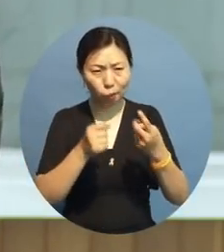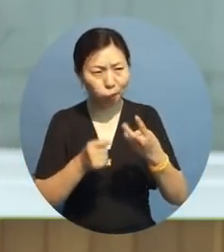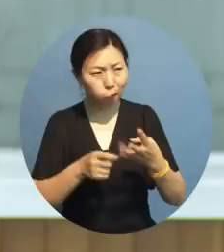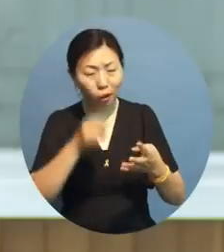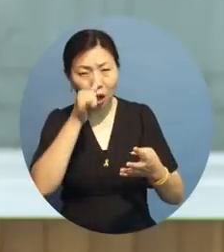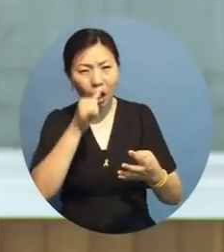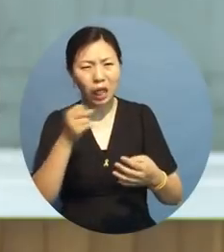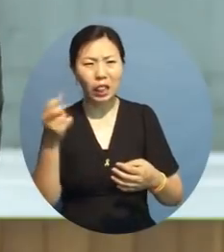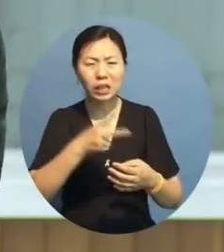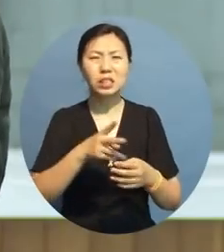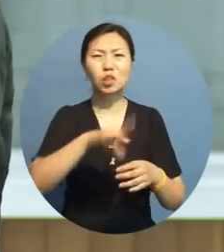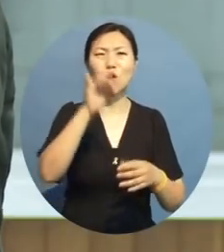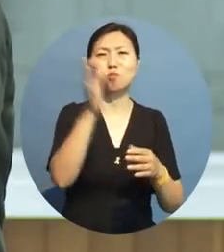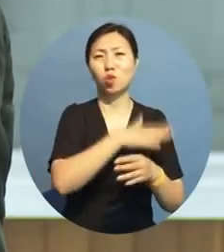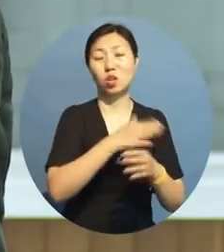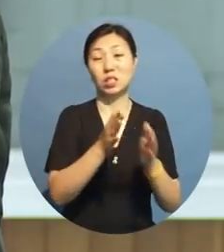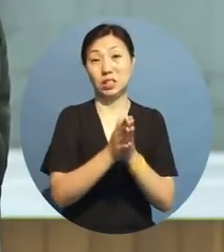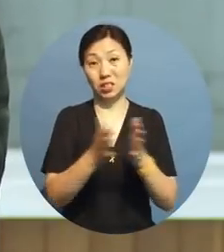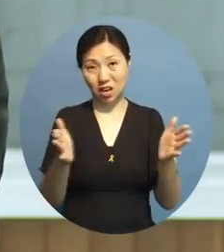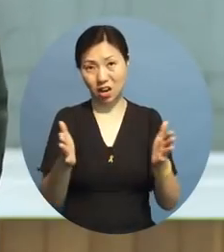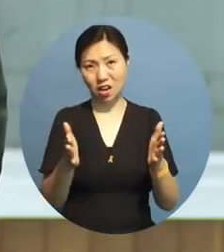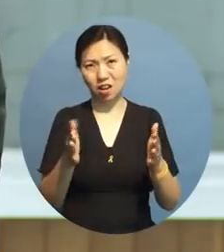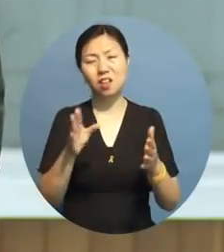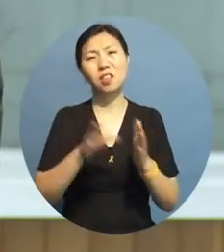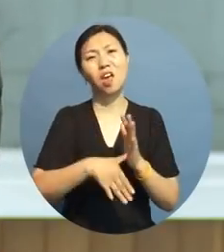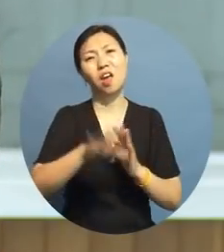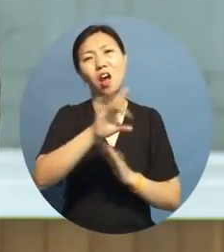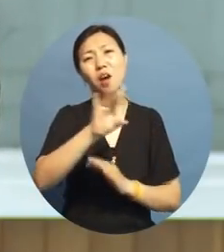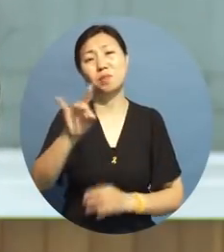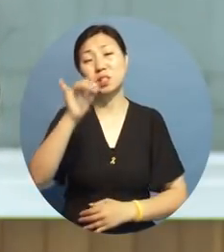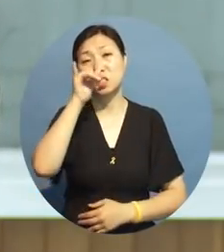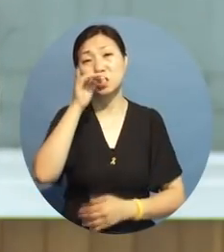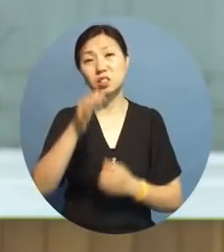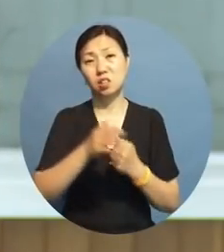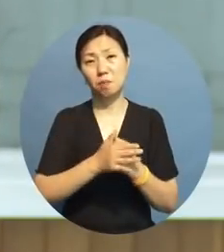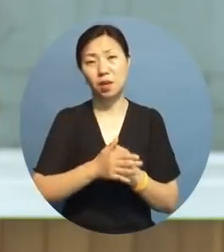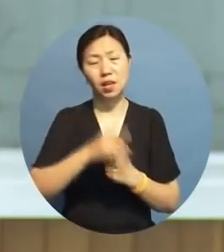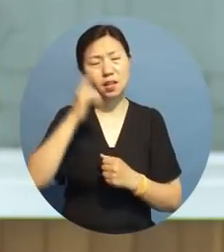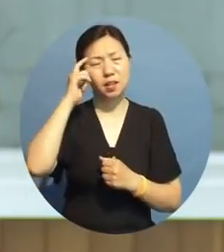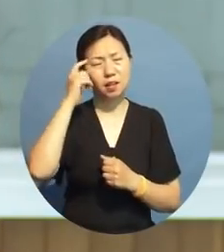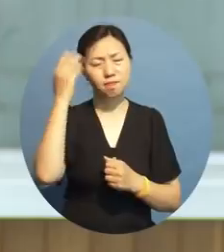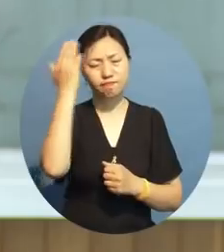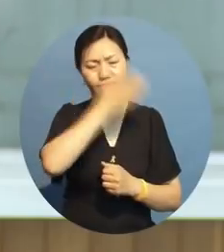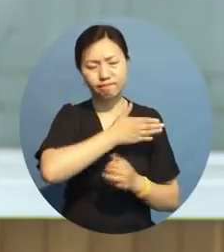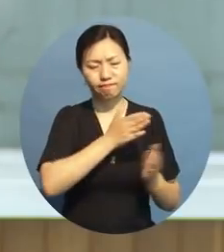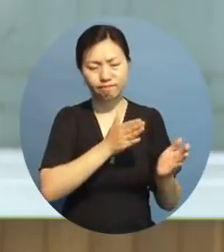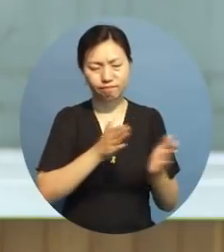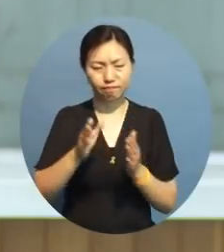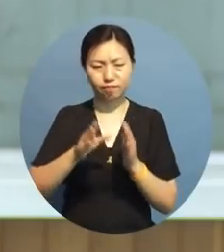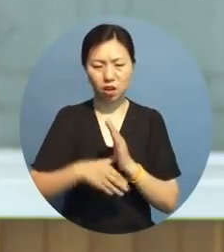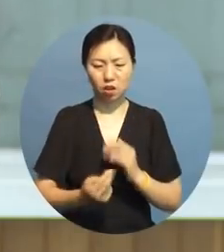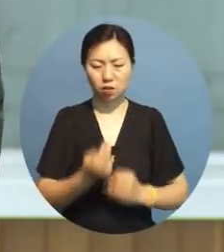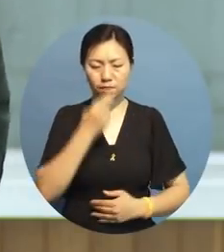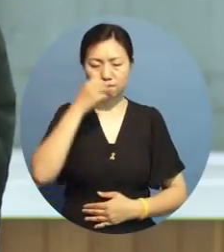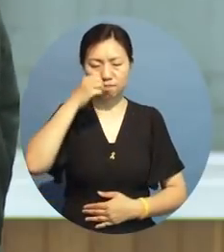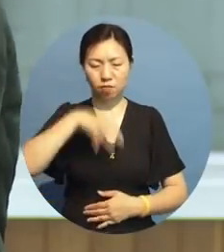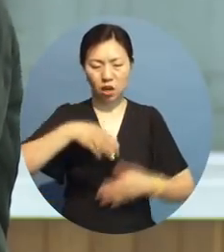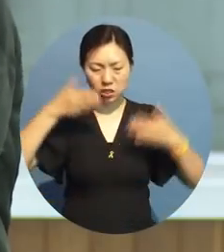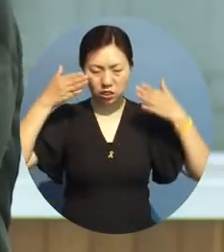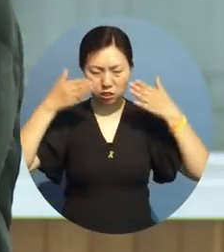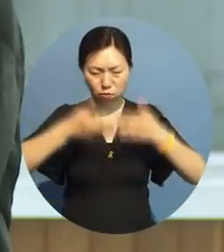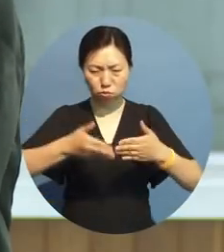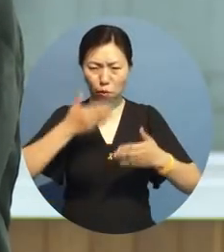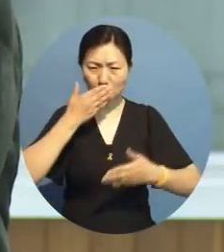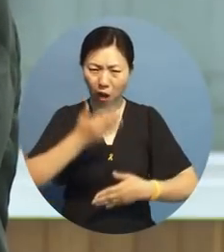있고 새로 또할 때도 있고 막 이런 순간이 오다 보니까 이렇게 생각을 정리할 때는 호흡을 집중해서 하면 된다 이렇게